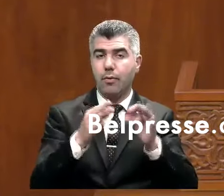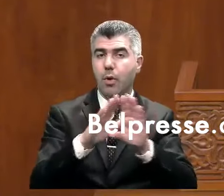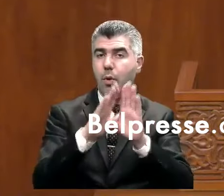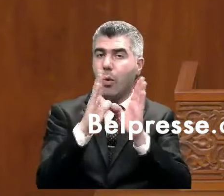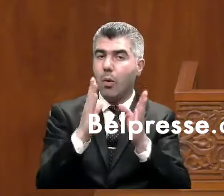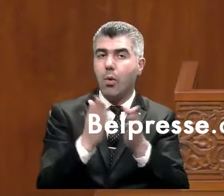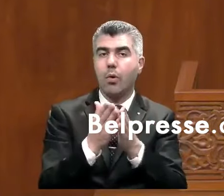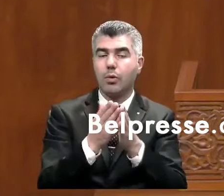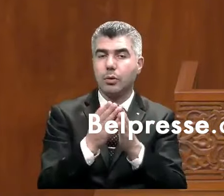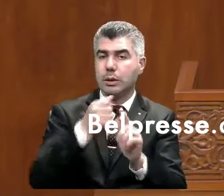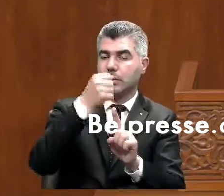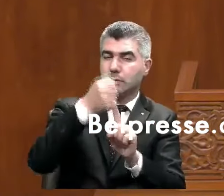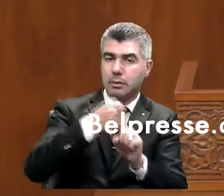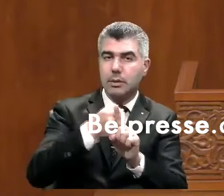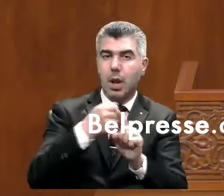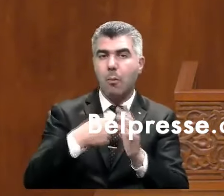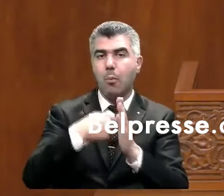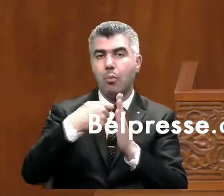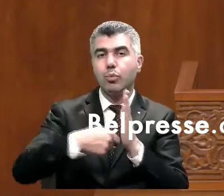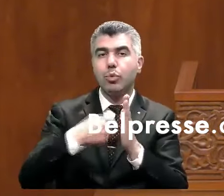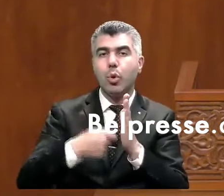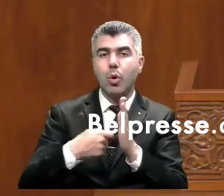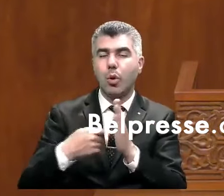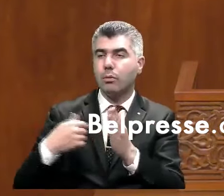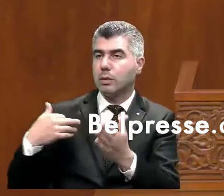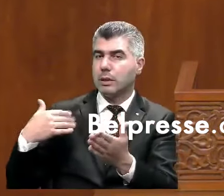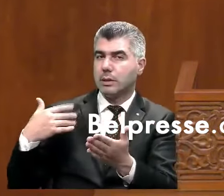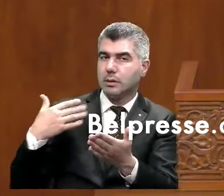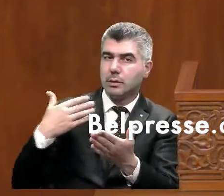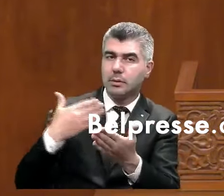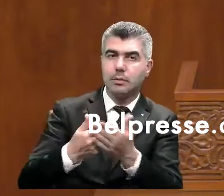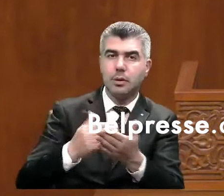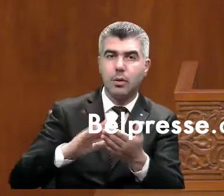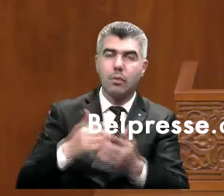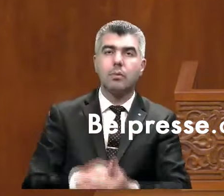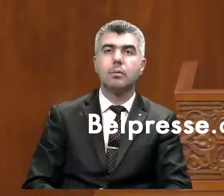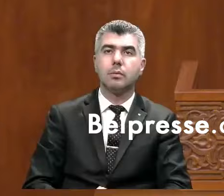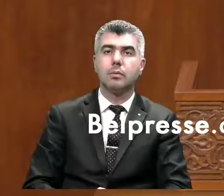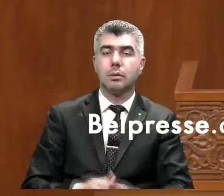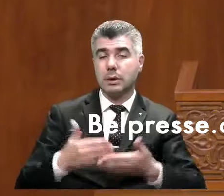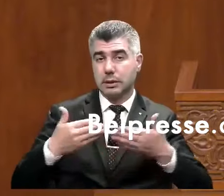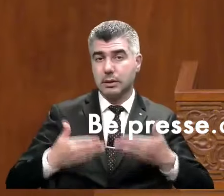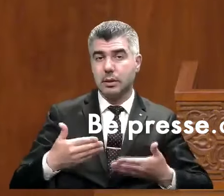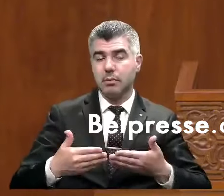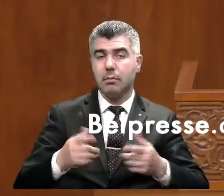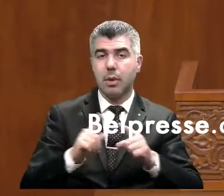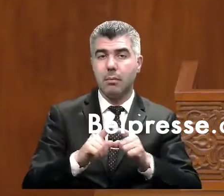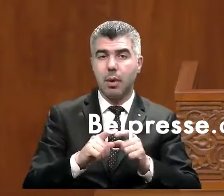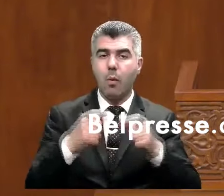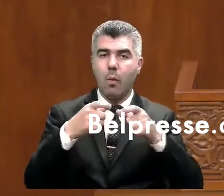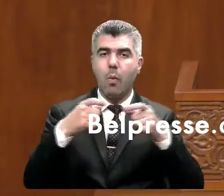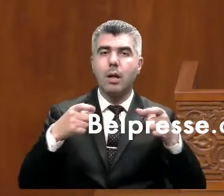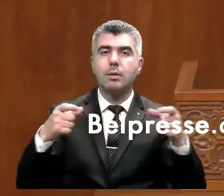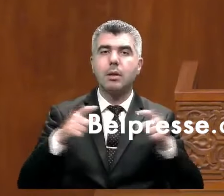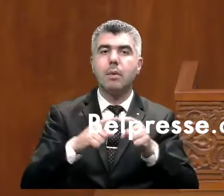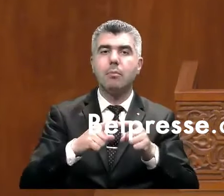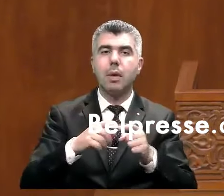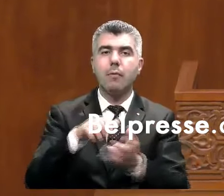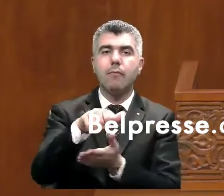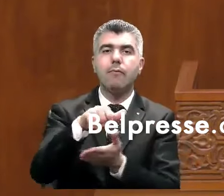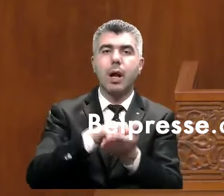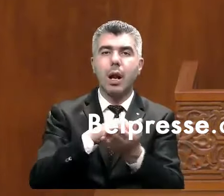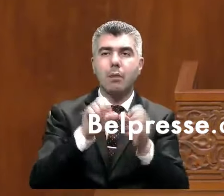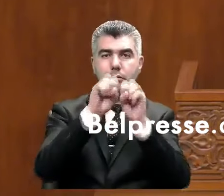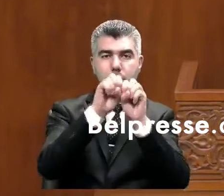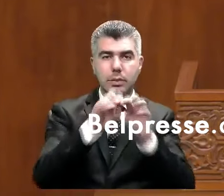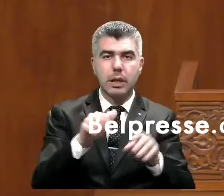الاجماليه المشارع المتراكمه مكنت لحد الان من توسيع المساحات المسقيه على الصعيد